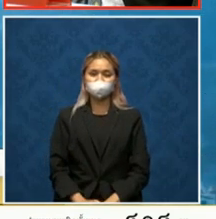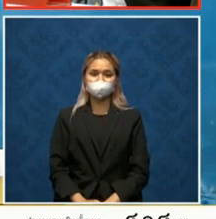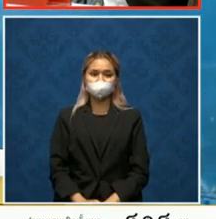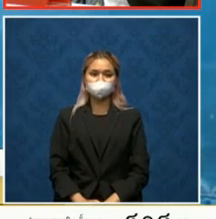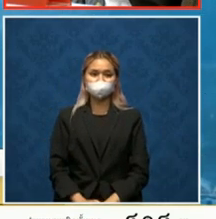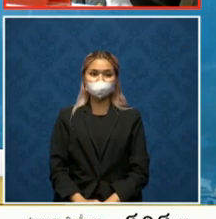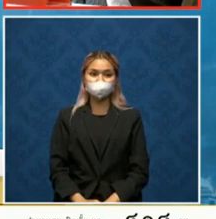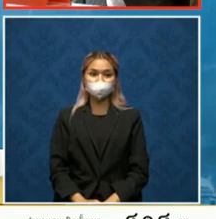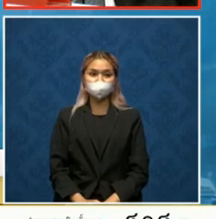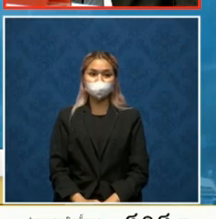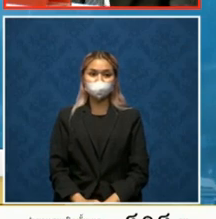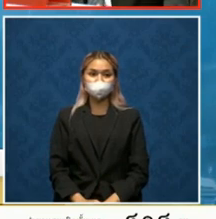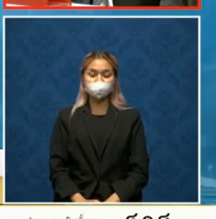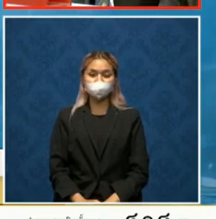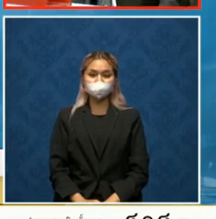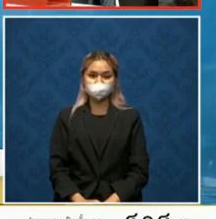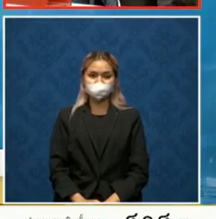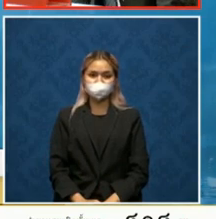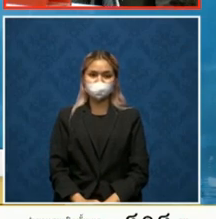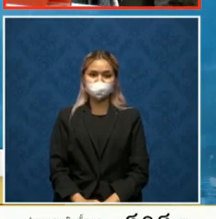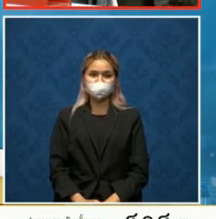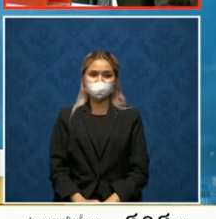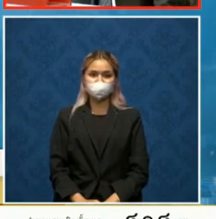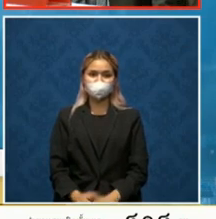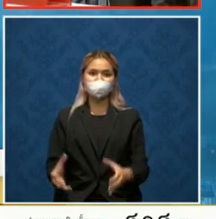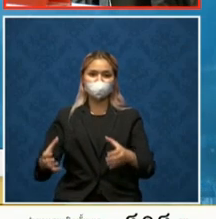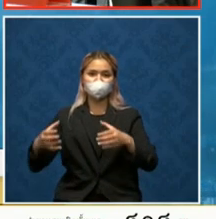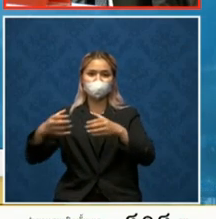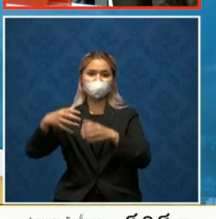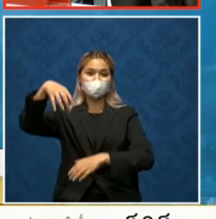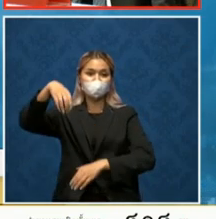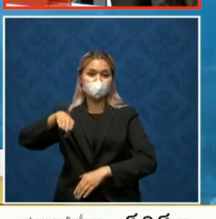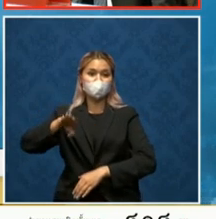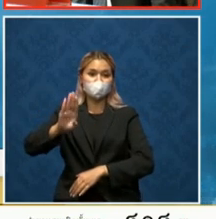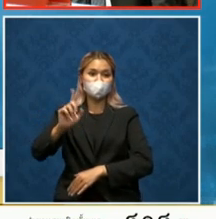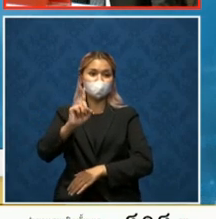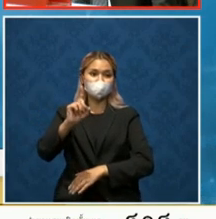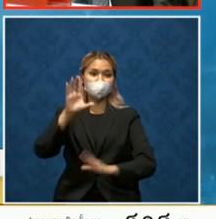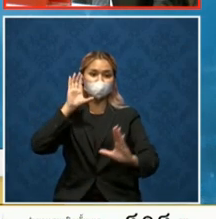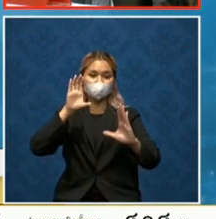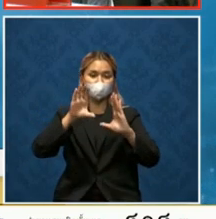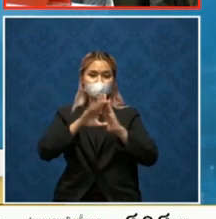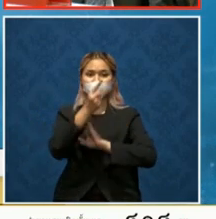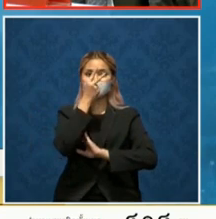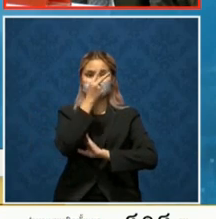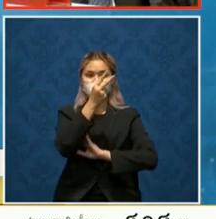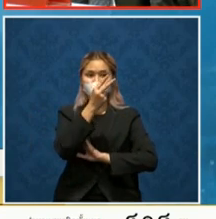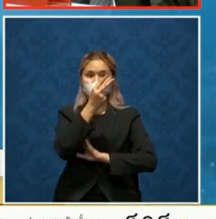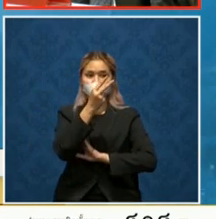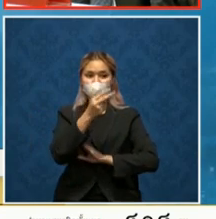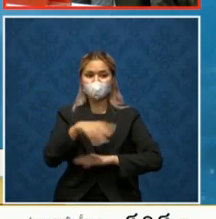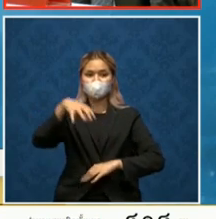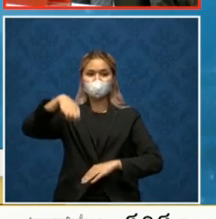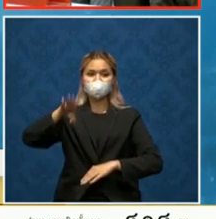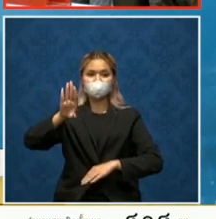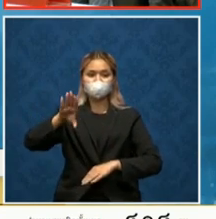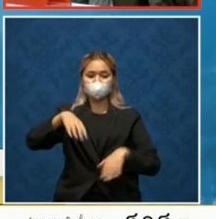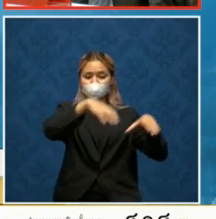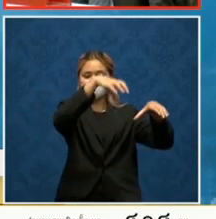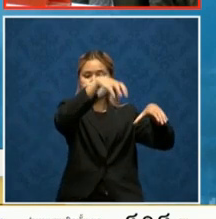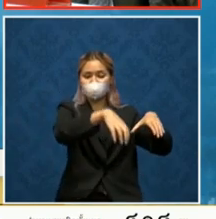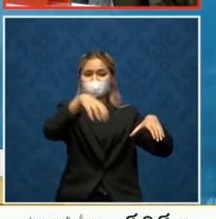เอาไปดูครับว่าทำไมไอ้กลุ่มบริษัทเหล่านี้ผมมีเรื่องให้ดู 2บริษัทเพราะว่ามันเป็น